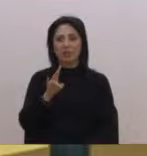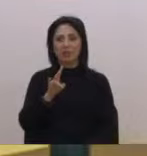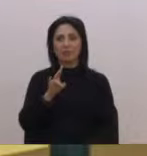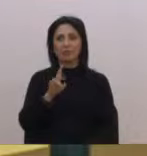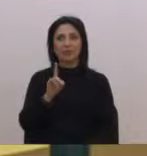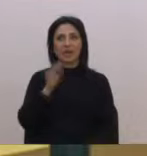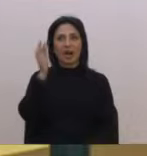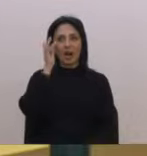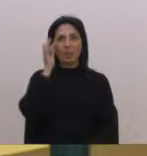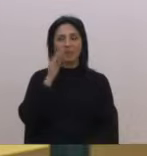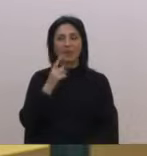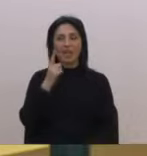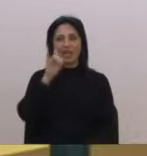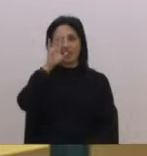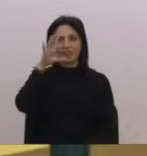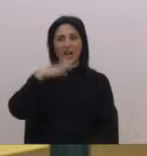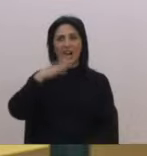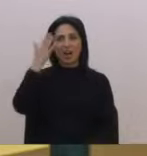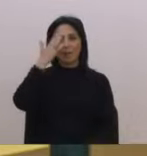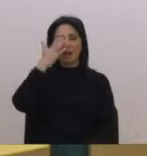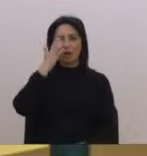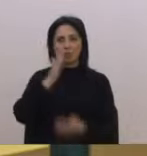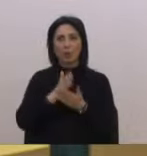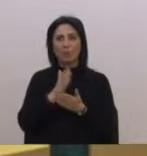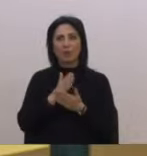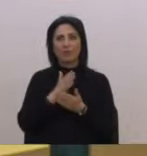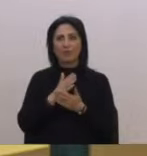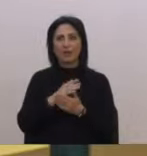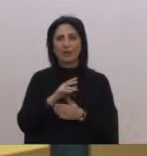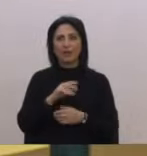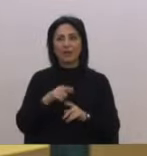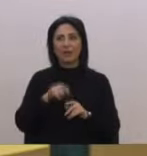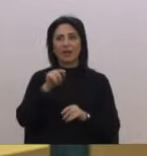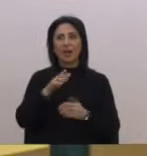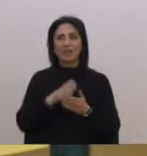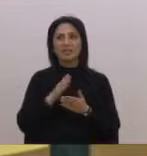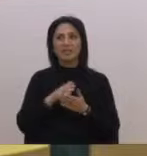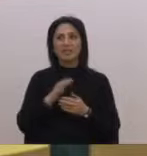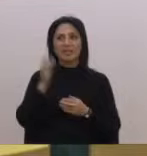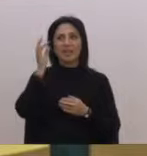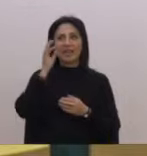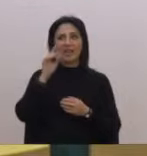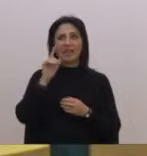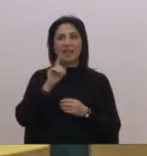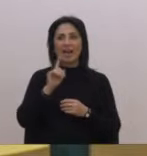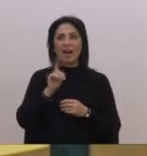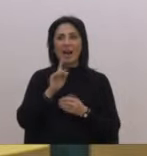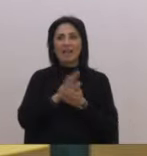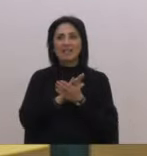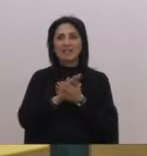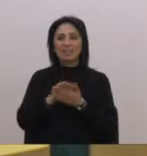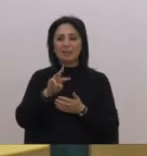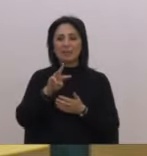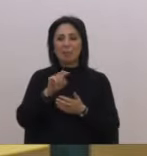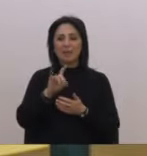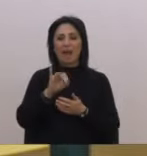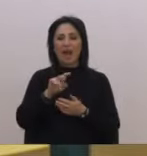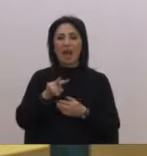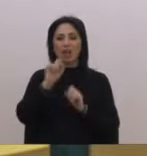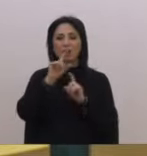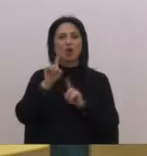რა გამახსენდათ ერთი ცნობილი ქართული ფილმი რომ არის? ყვარყვარი იქ რომ არის, რომ ნეტა რა გასავლეს ამ წმინდა მიხელის სკოლაშიო რა,